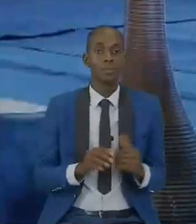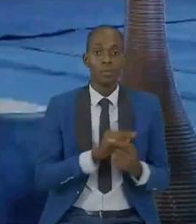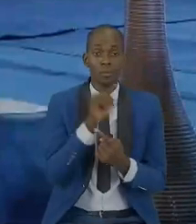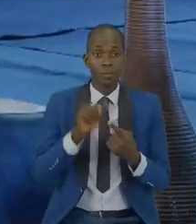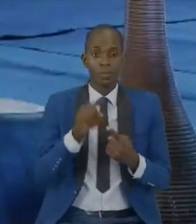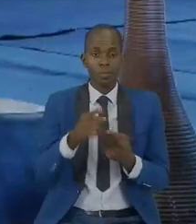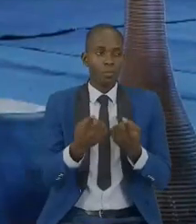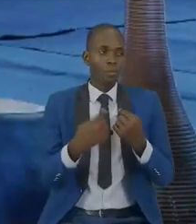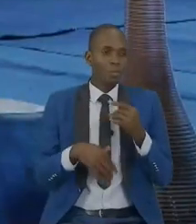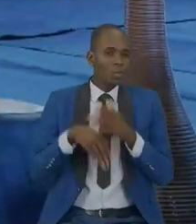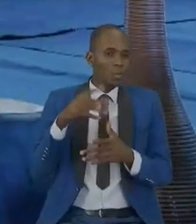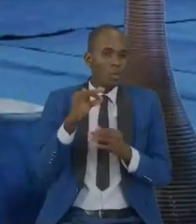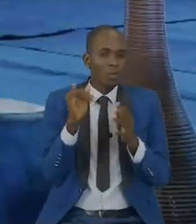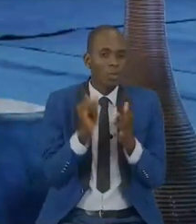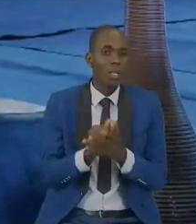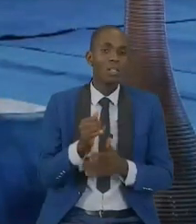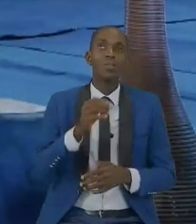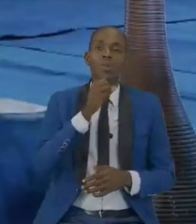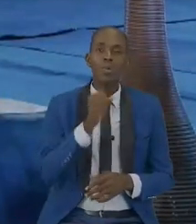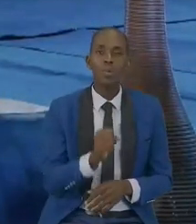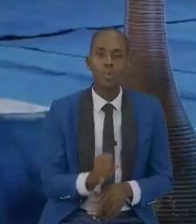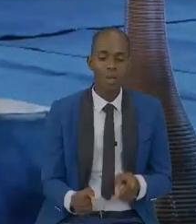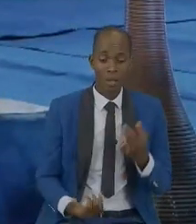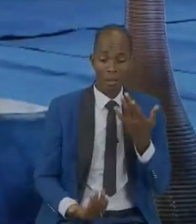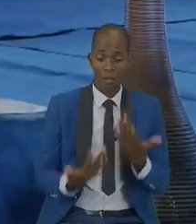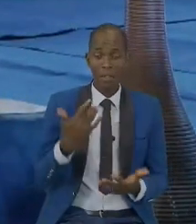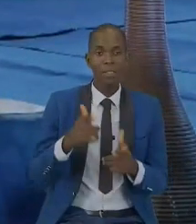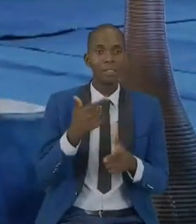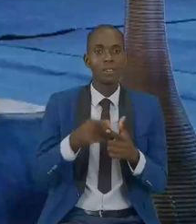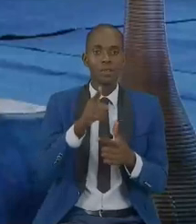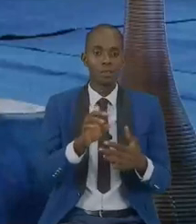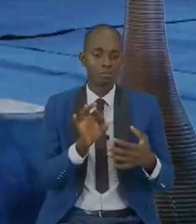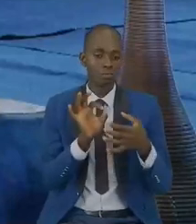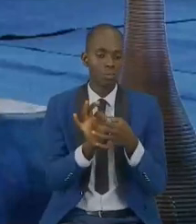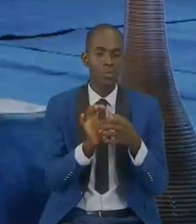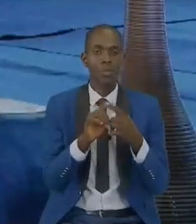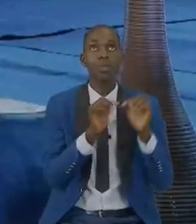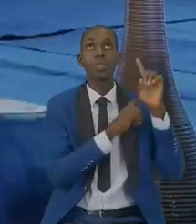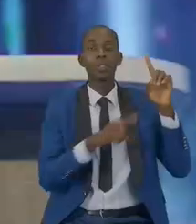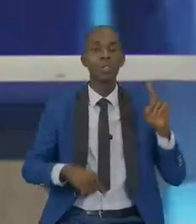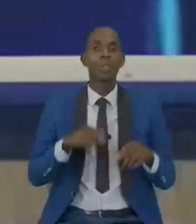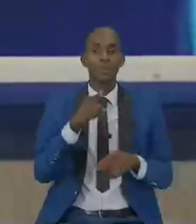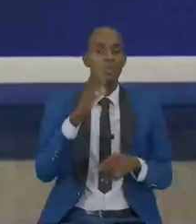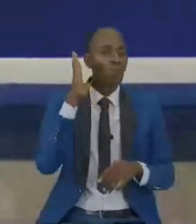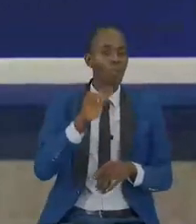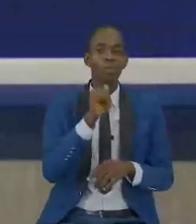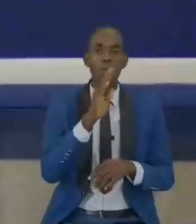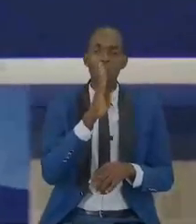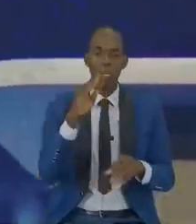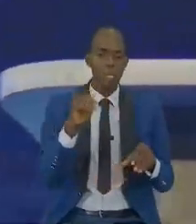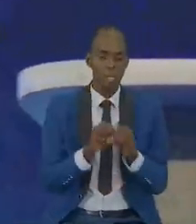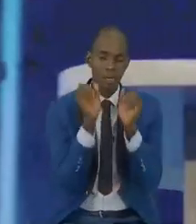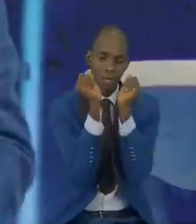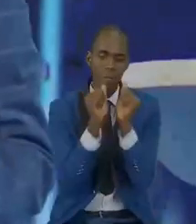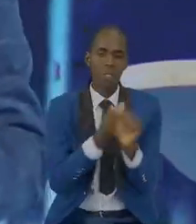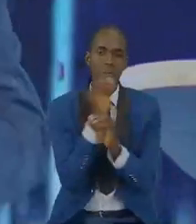que vous fussiez un peuple qui lui appartient en propre comme vous l'êtes aujourd'hui. Lorsque vous sortez de l'ancienne fournaise, vous appartenez